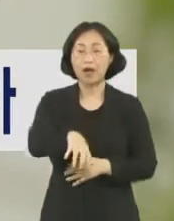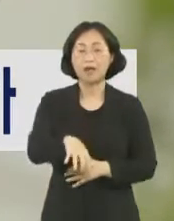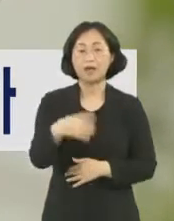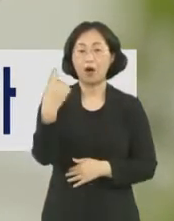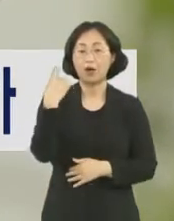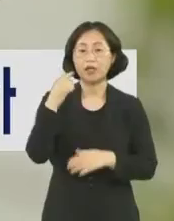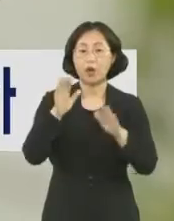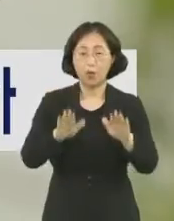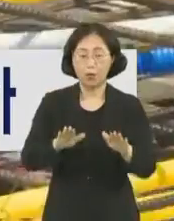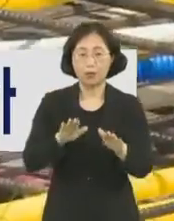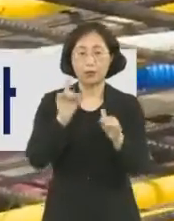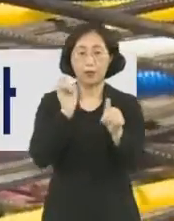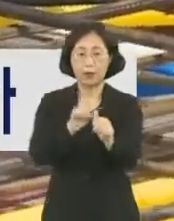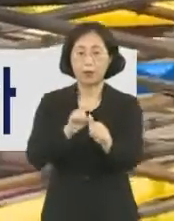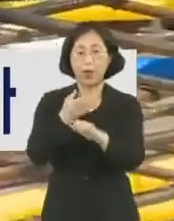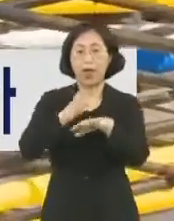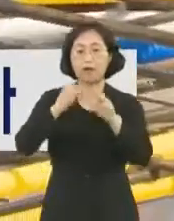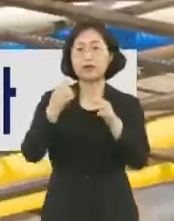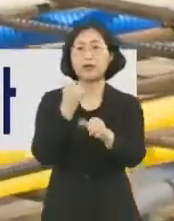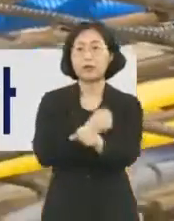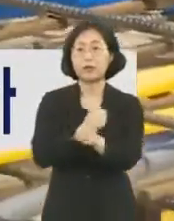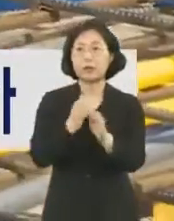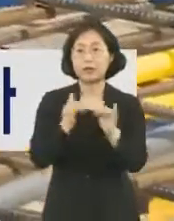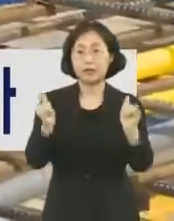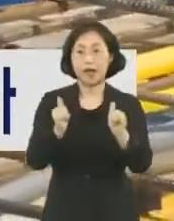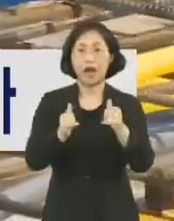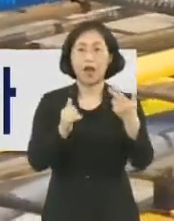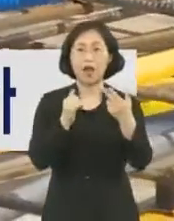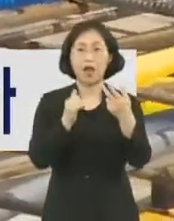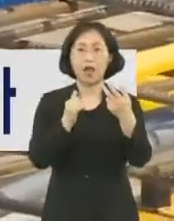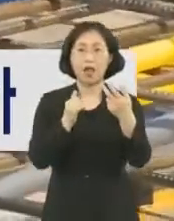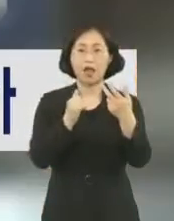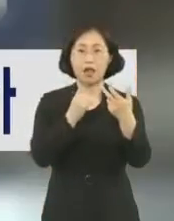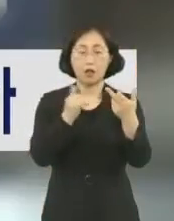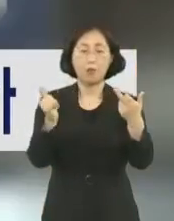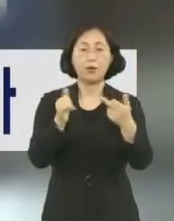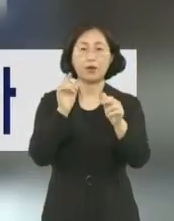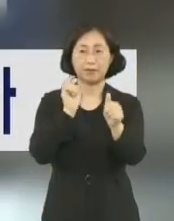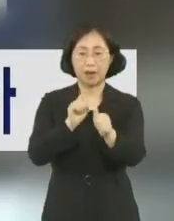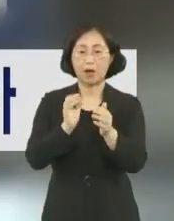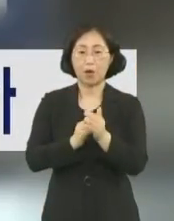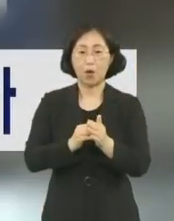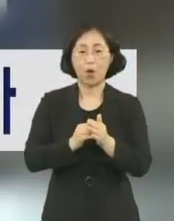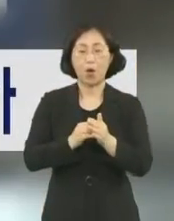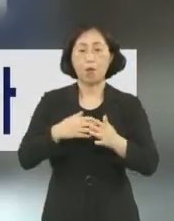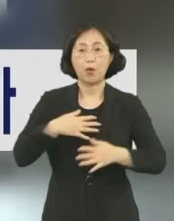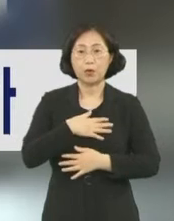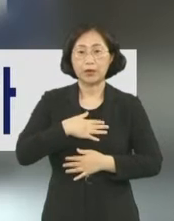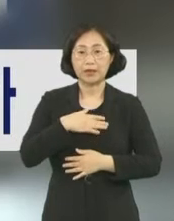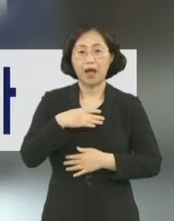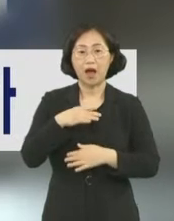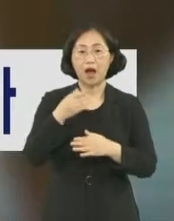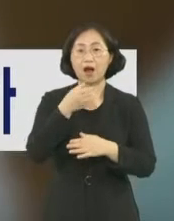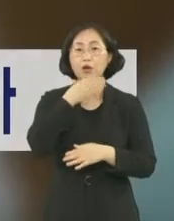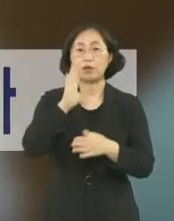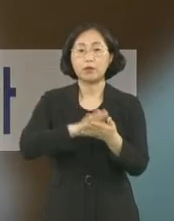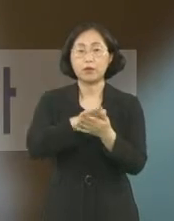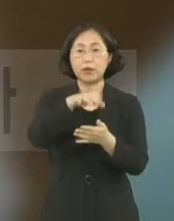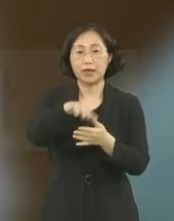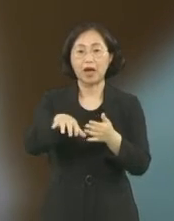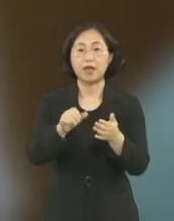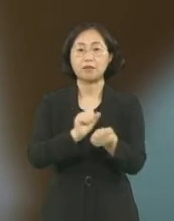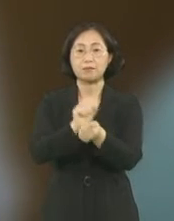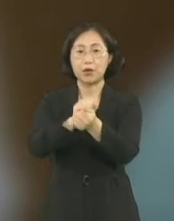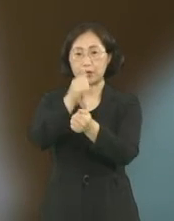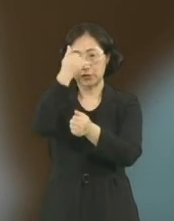어제에 이어 오늘도 외국인 근로자 7명이 추가 하긴 됐고 경로당과 목욕탕 관련 확진 자가 쏟아지며 충남